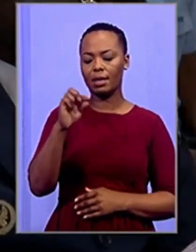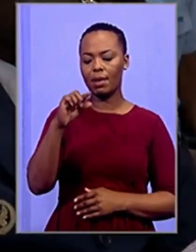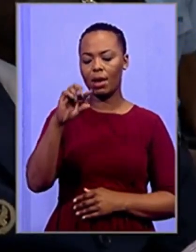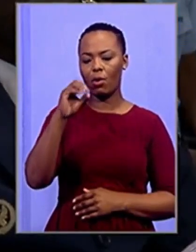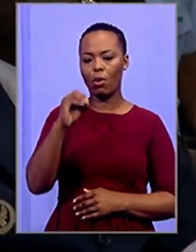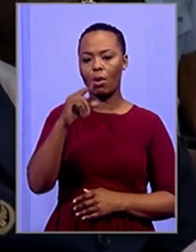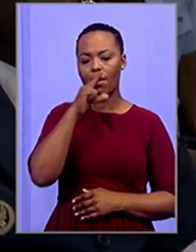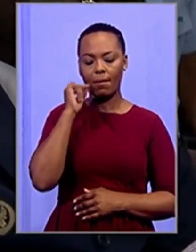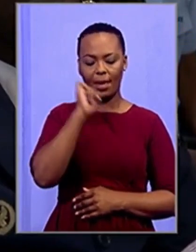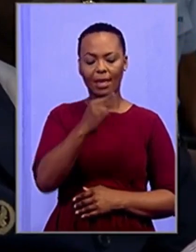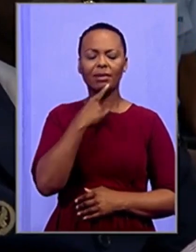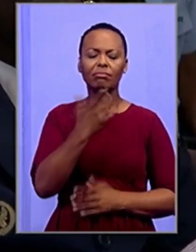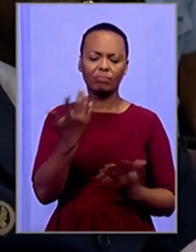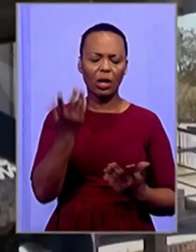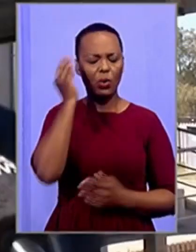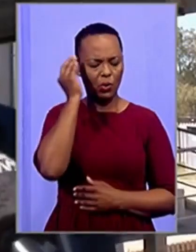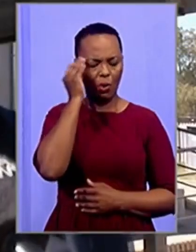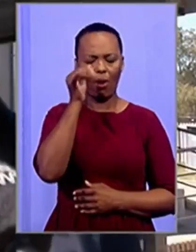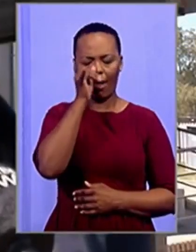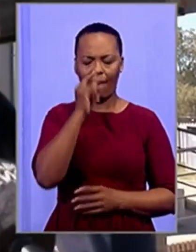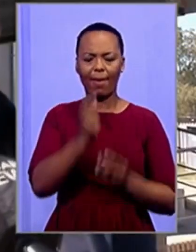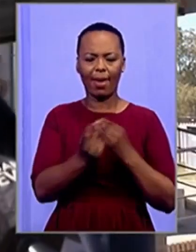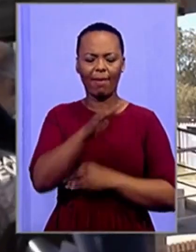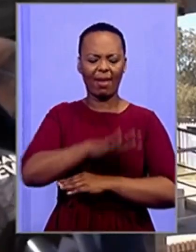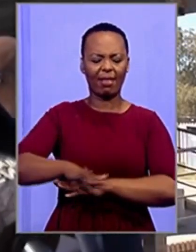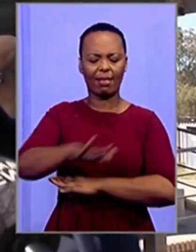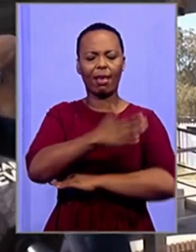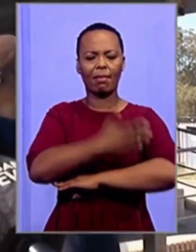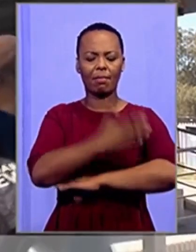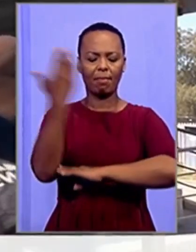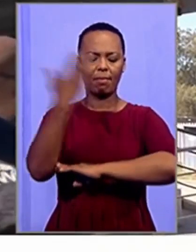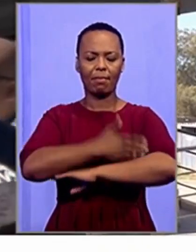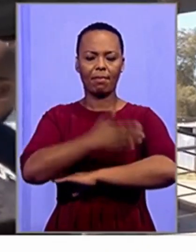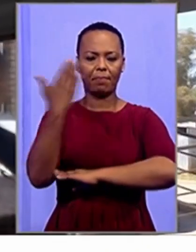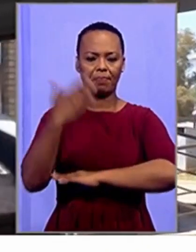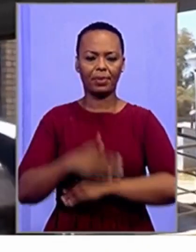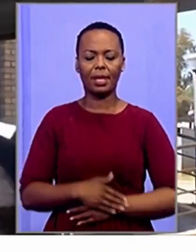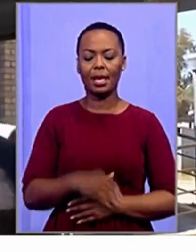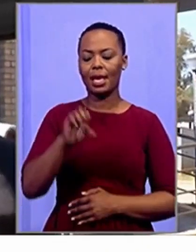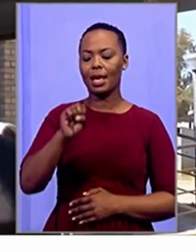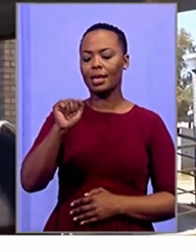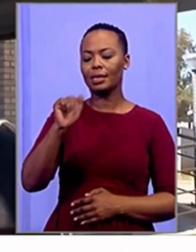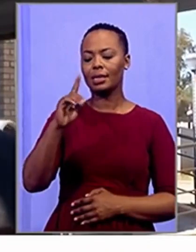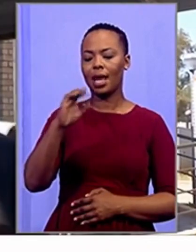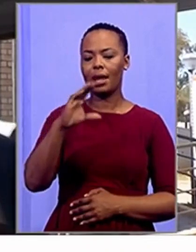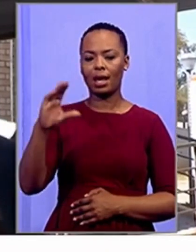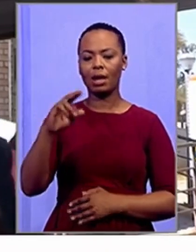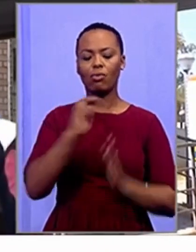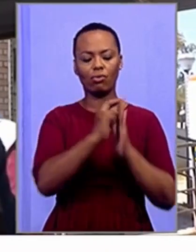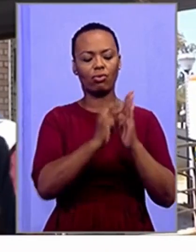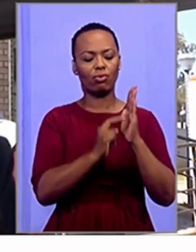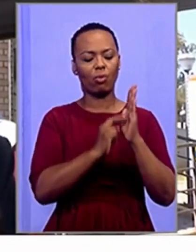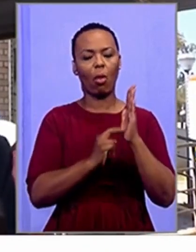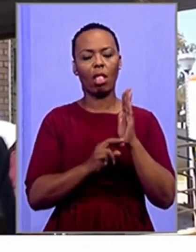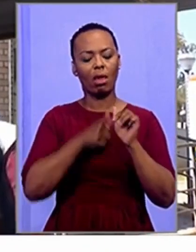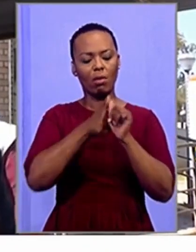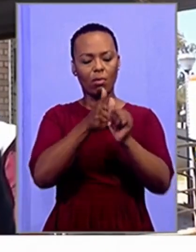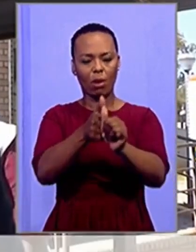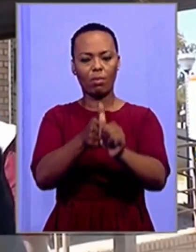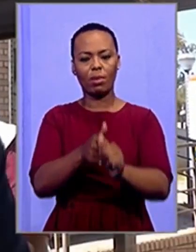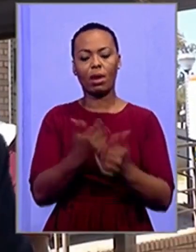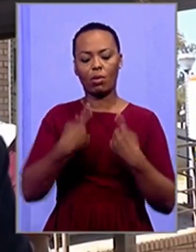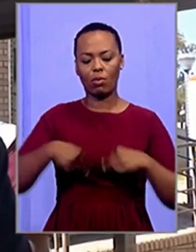eno tlhoko ya bosenyi jwa melelwane. We are having the SADC protocols that we are following. We are working as SABC. We